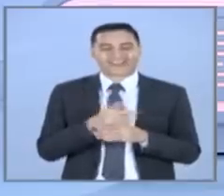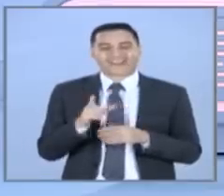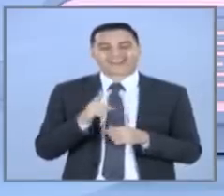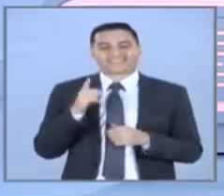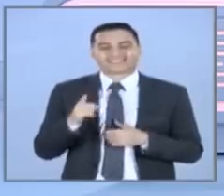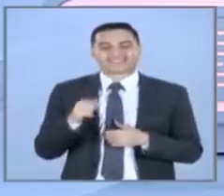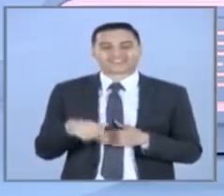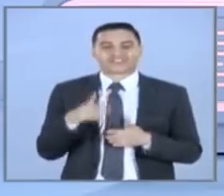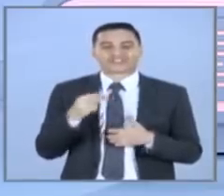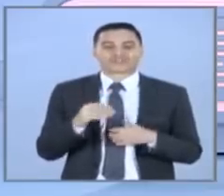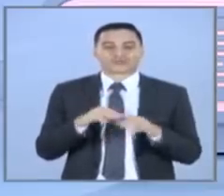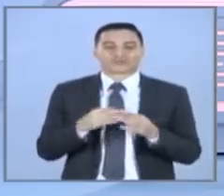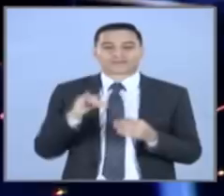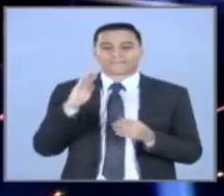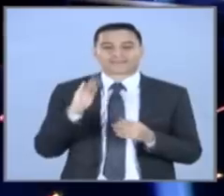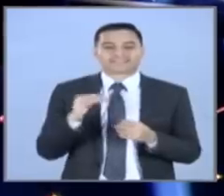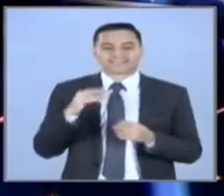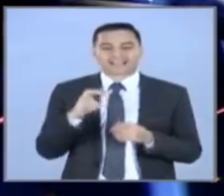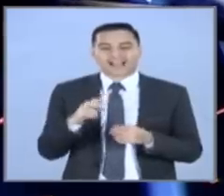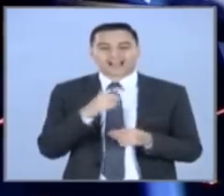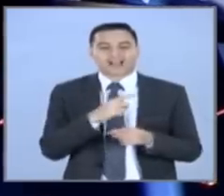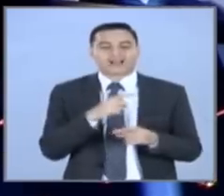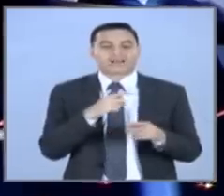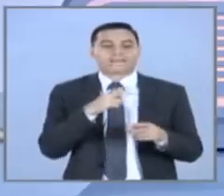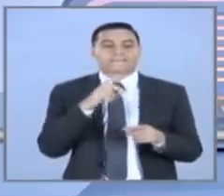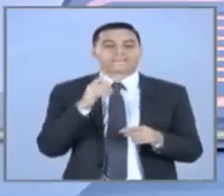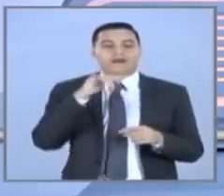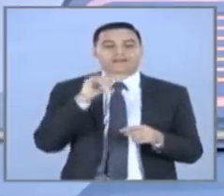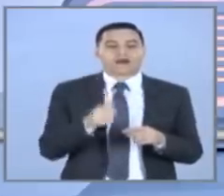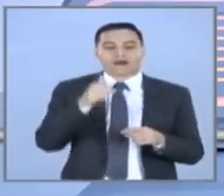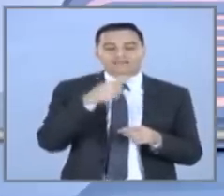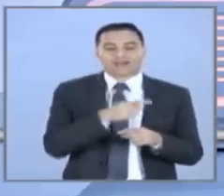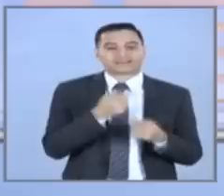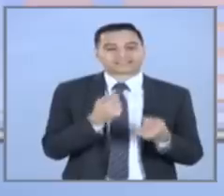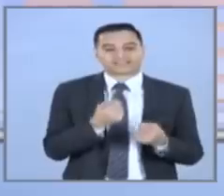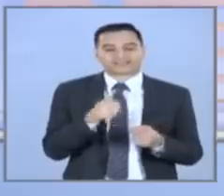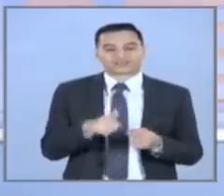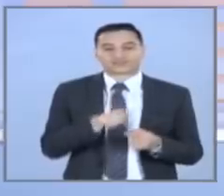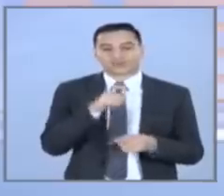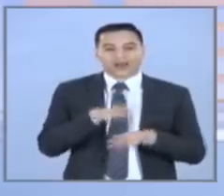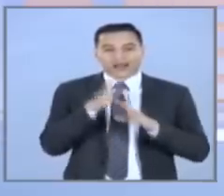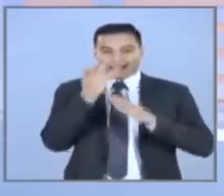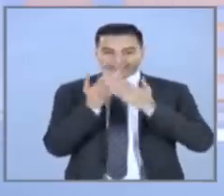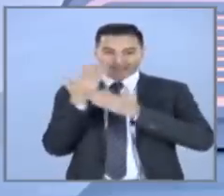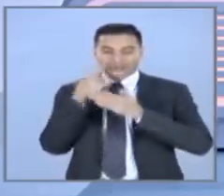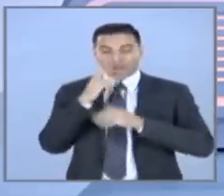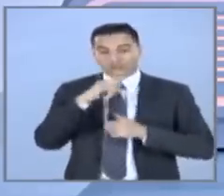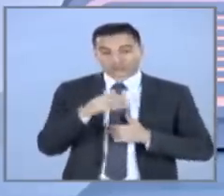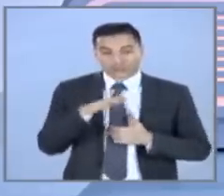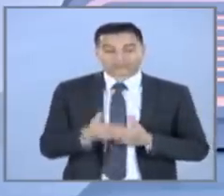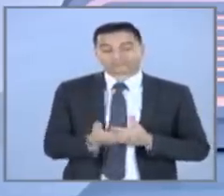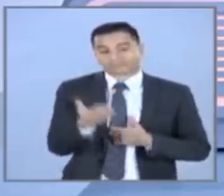20 عيلة مسيحة، عيلة برايا، ما فيش نقط. وعندنا سؤال في التاريخ، ناخد